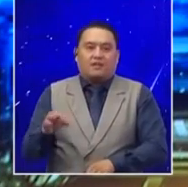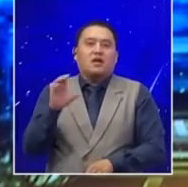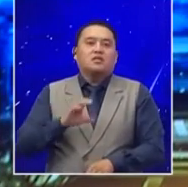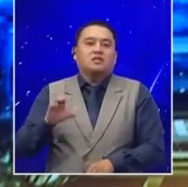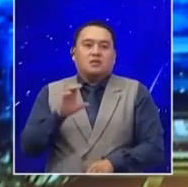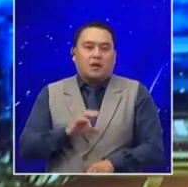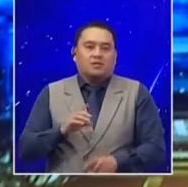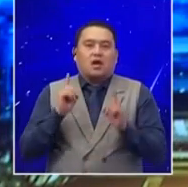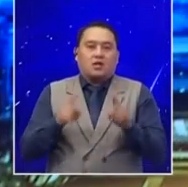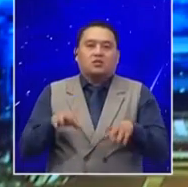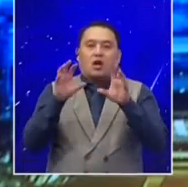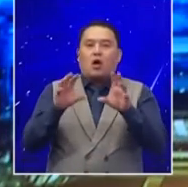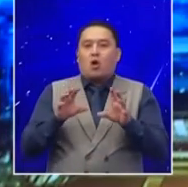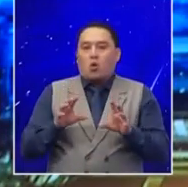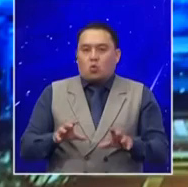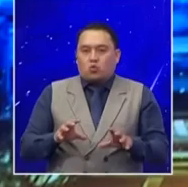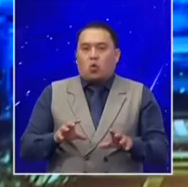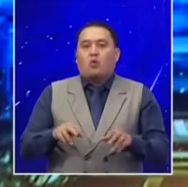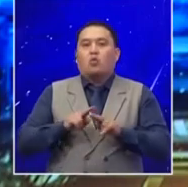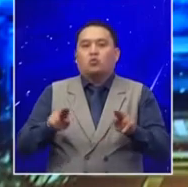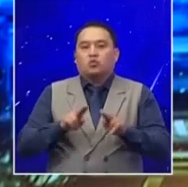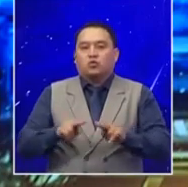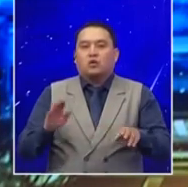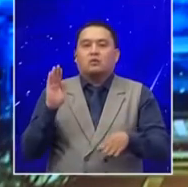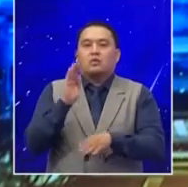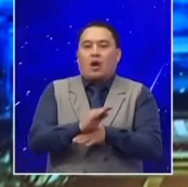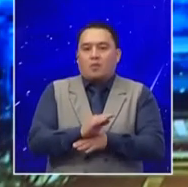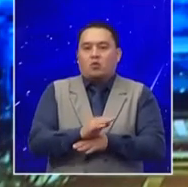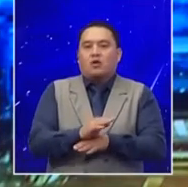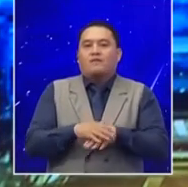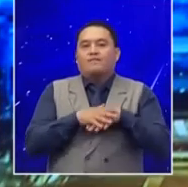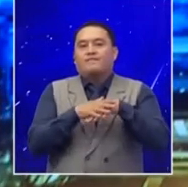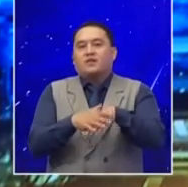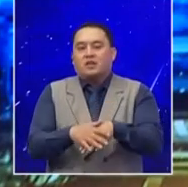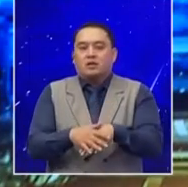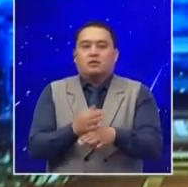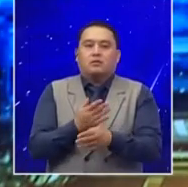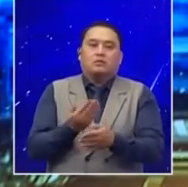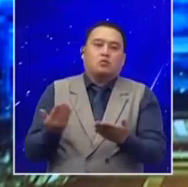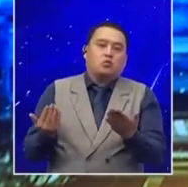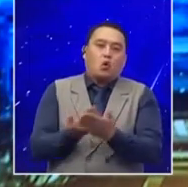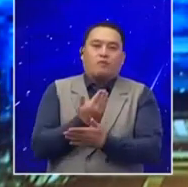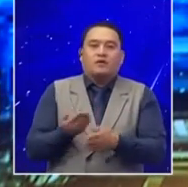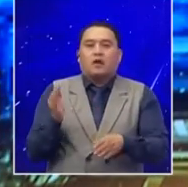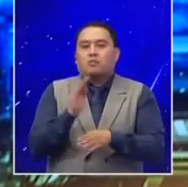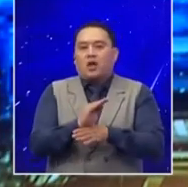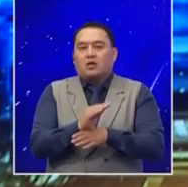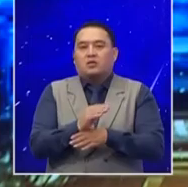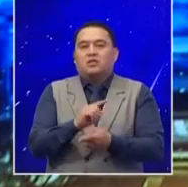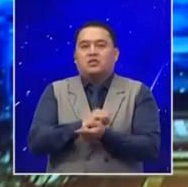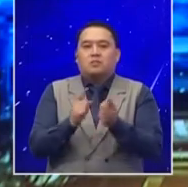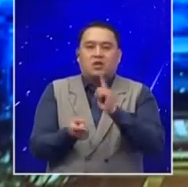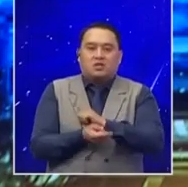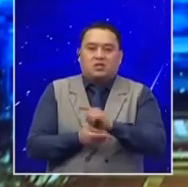25%. С сентября, согласно закону о статусе педагога, дополнительно добавилось несколько новых доплат. Какие